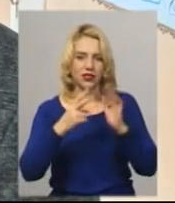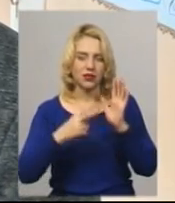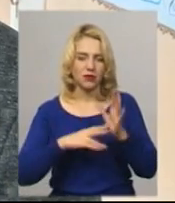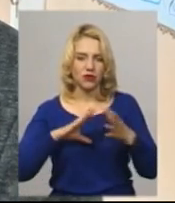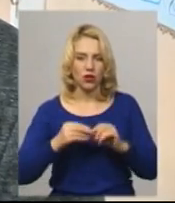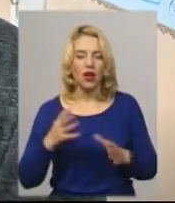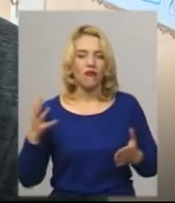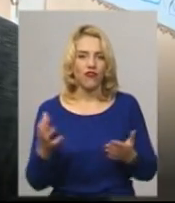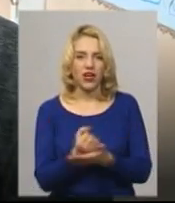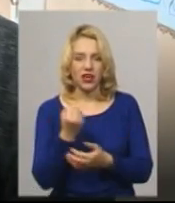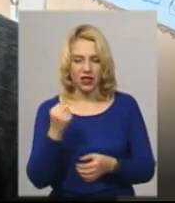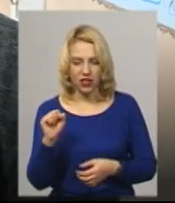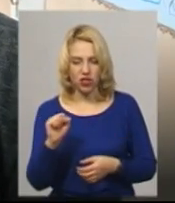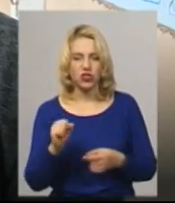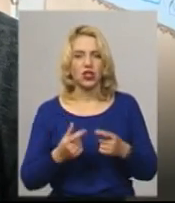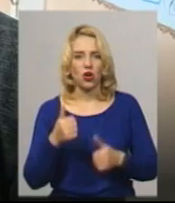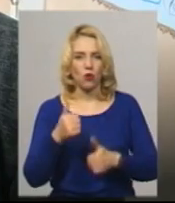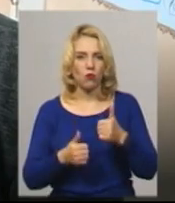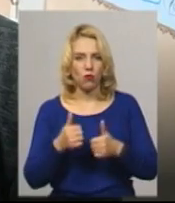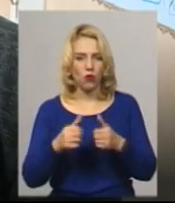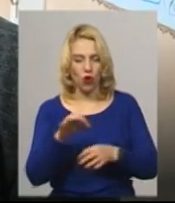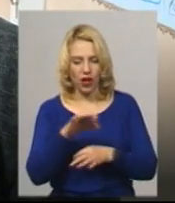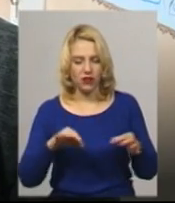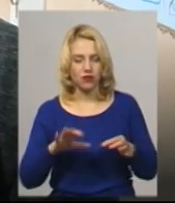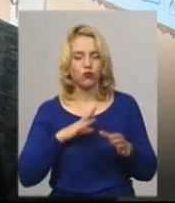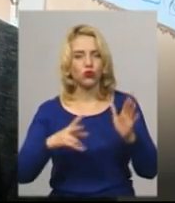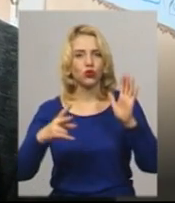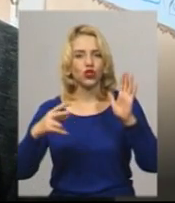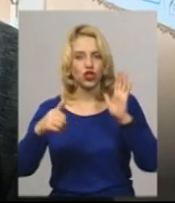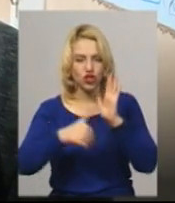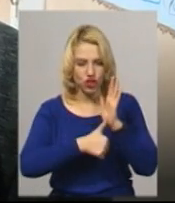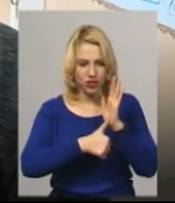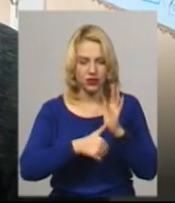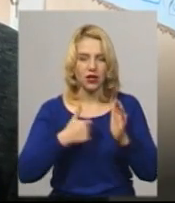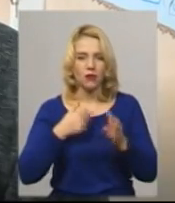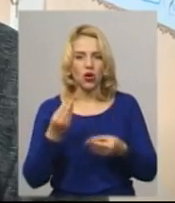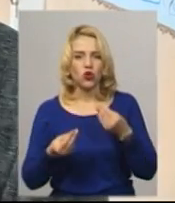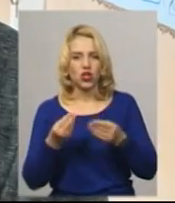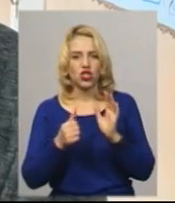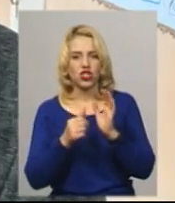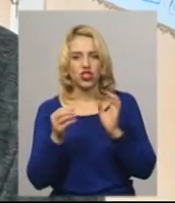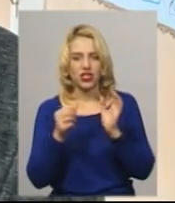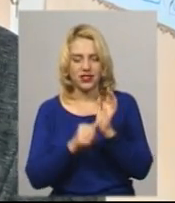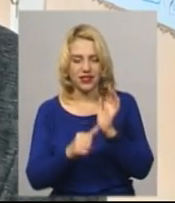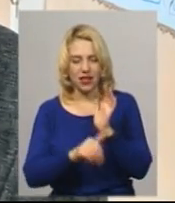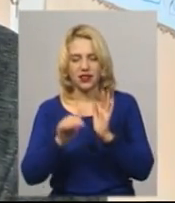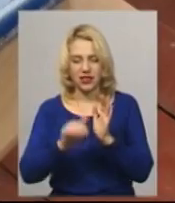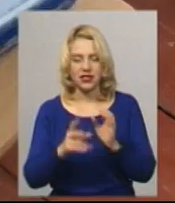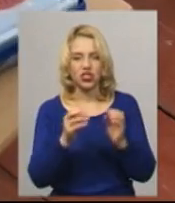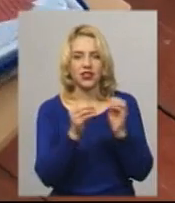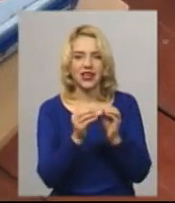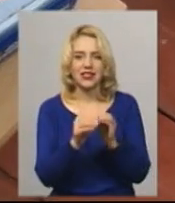Виграшних проєктів було 6, ми розіграли 60 тисяч, по 10 тисяч на кожен